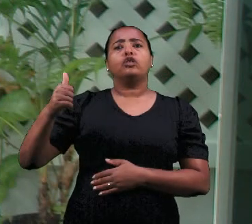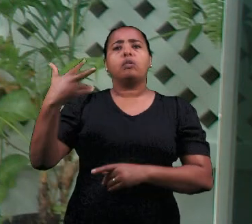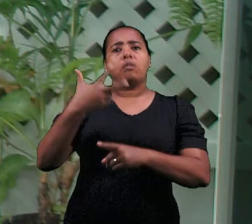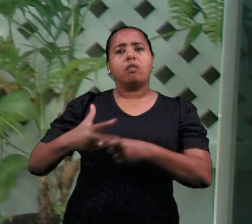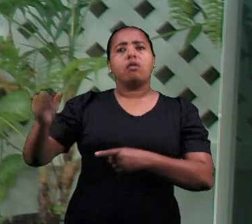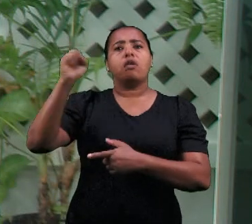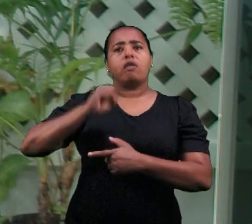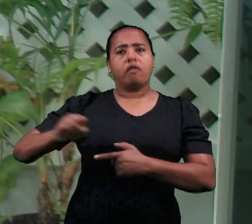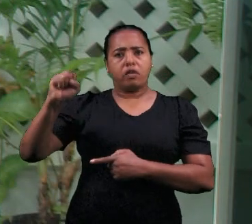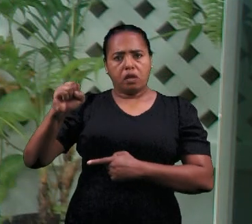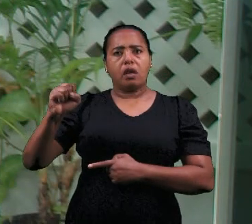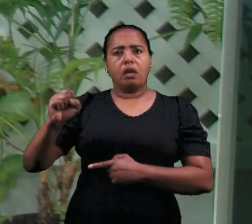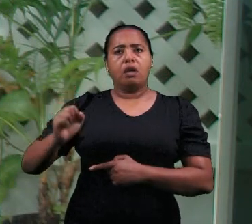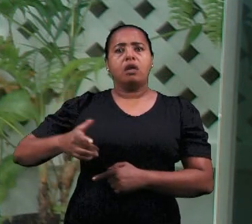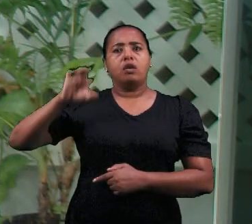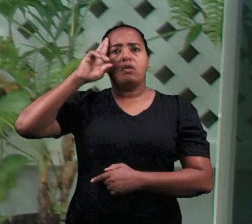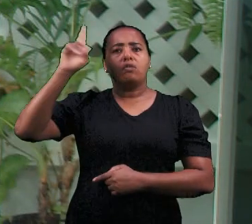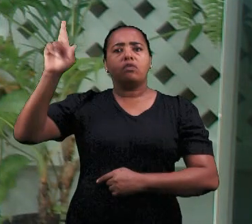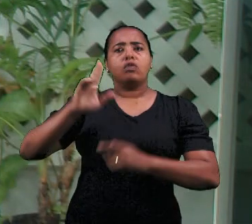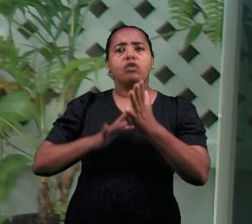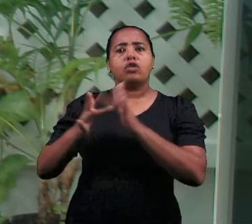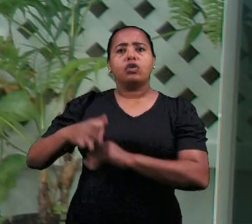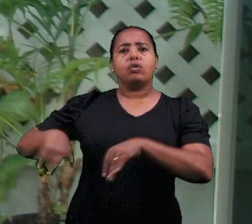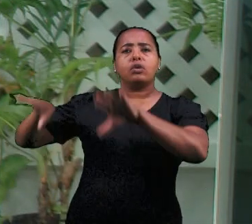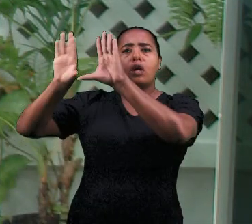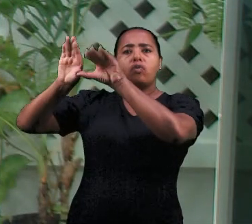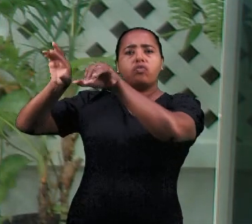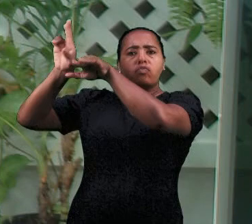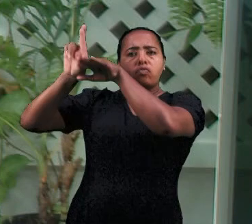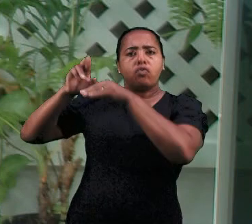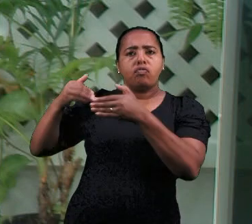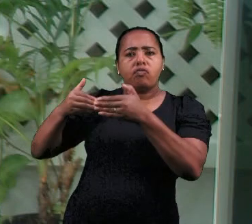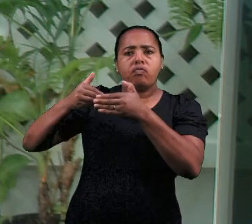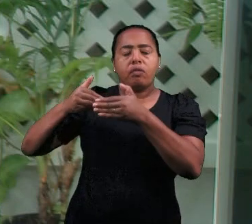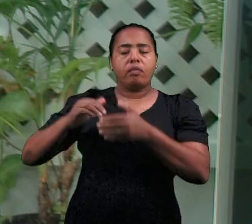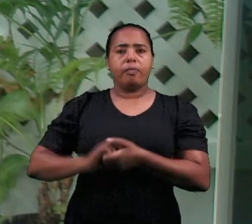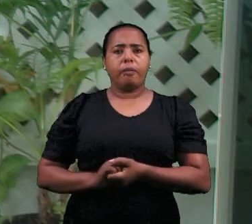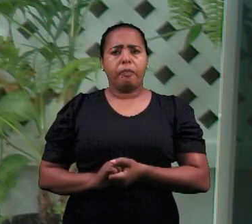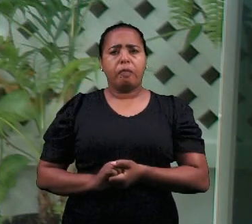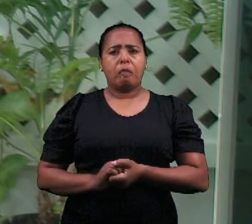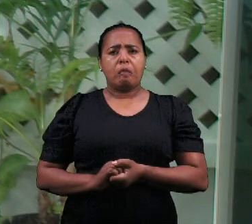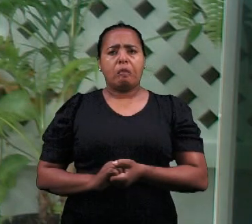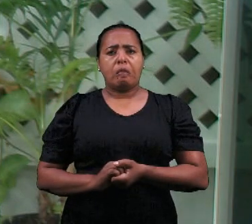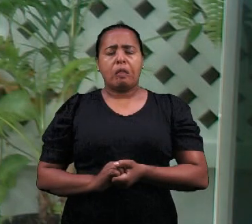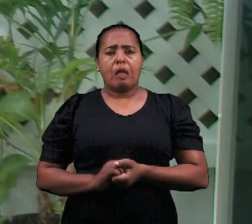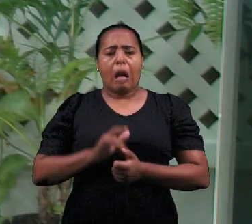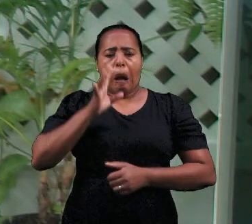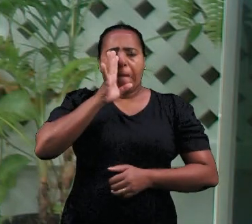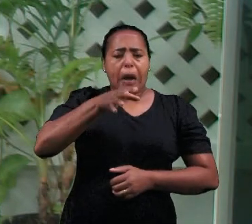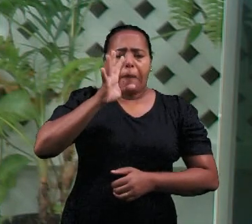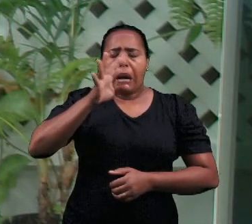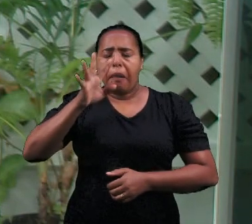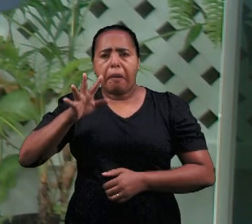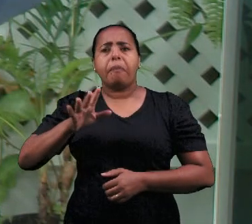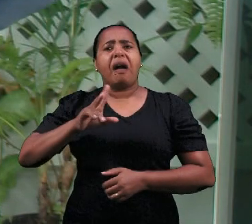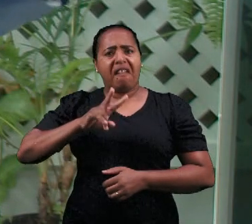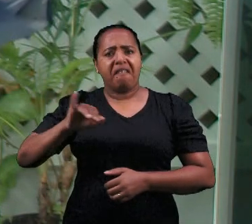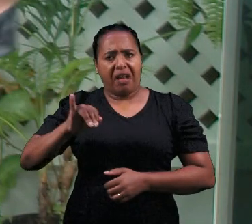pas. Pourquoi? Parce que nous avons été appelés pour dire que le Seigneur Jésus est aux